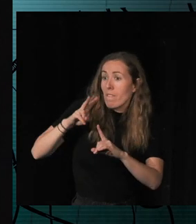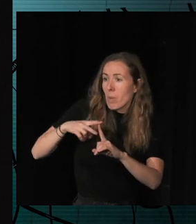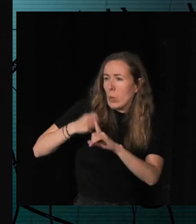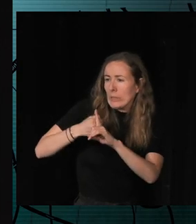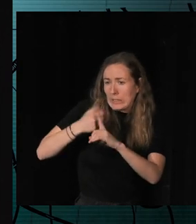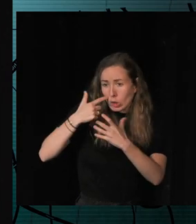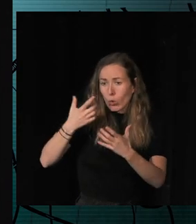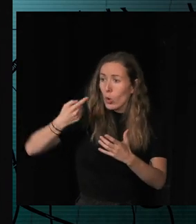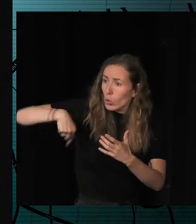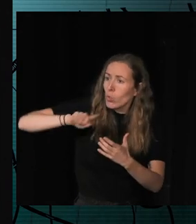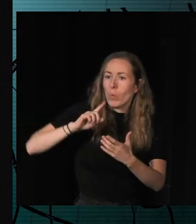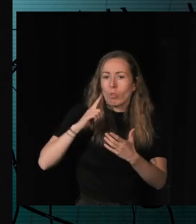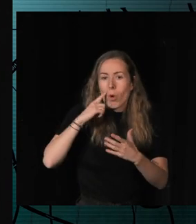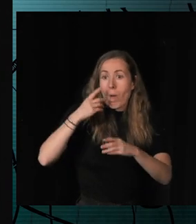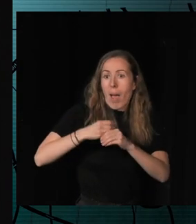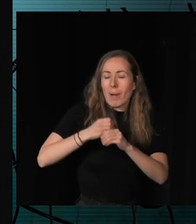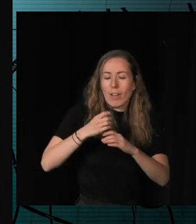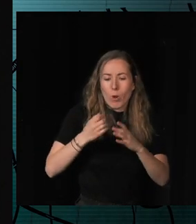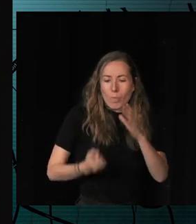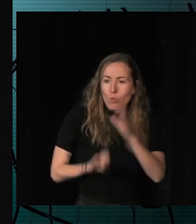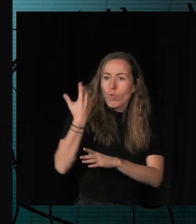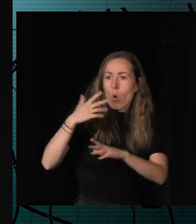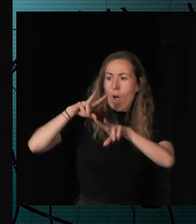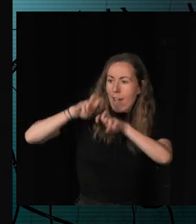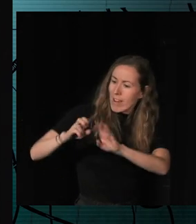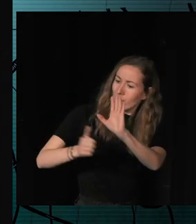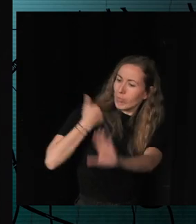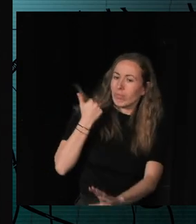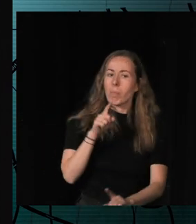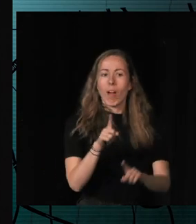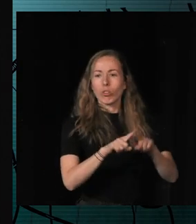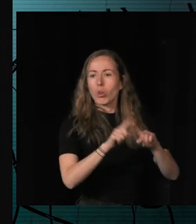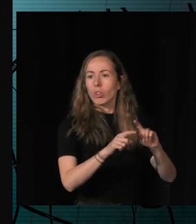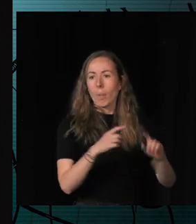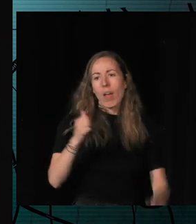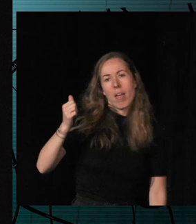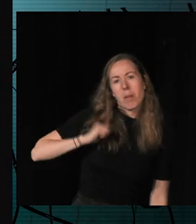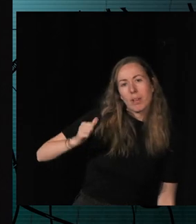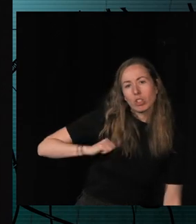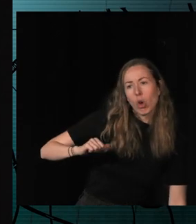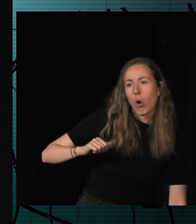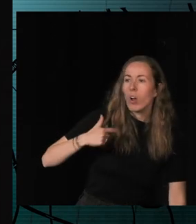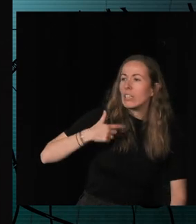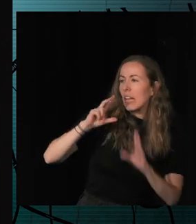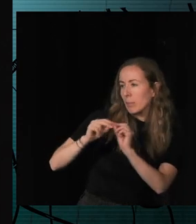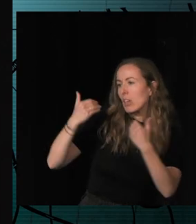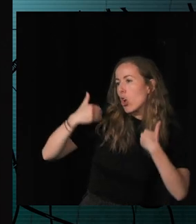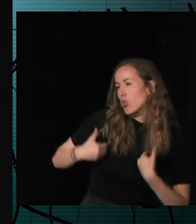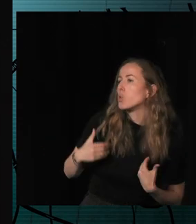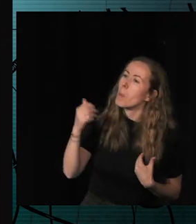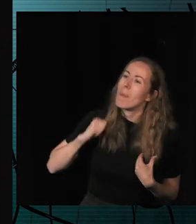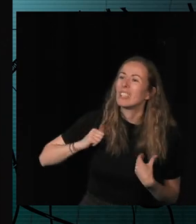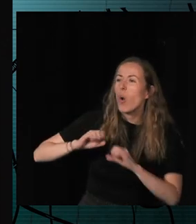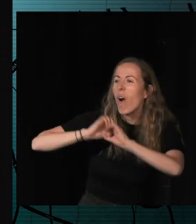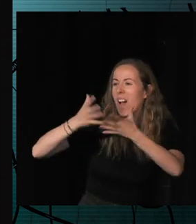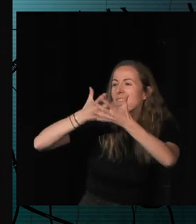apprenne tous la littératie médiatique qu'on apprenne à nouveau à analyser les œuvres par nous-mêmes et pas parce que le méchant à l'écran il a dit à grourou je suis méchant détester-moi